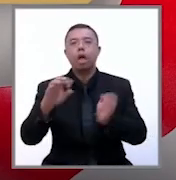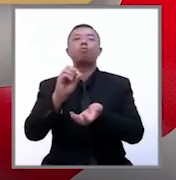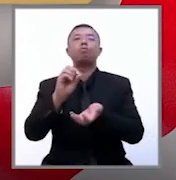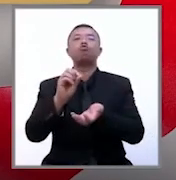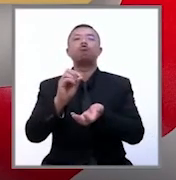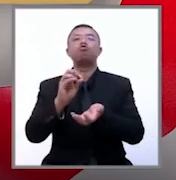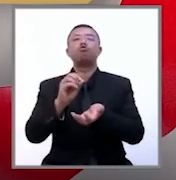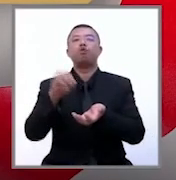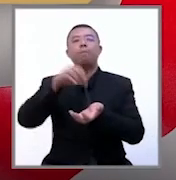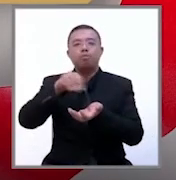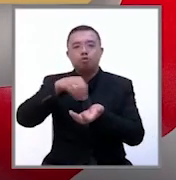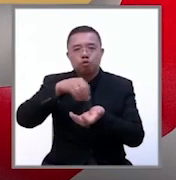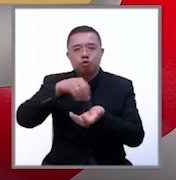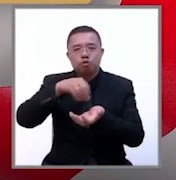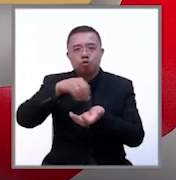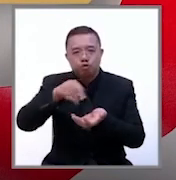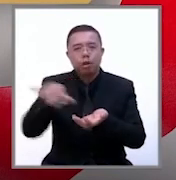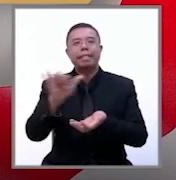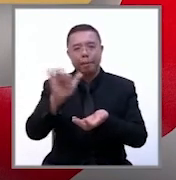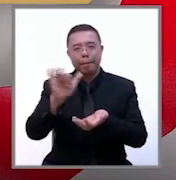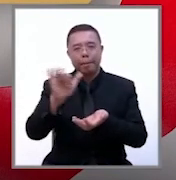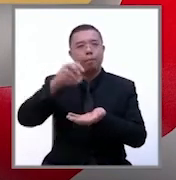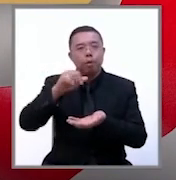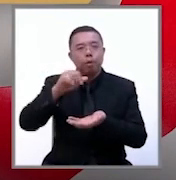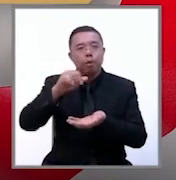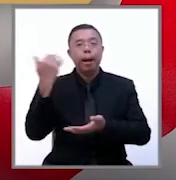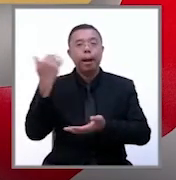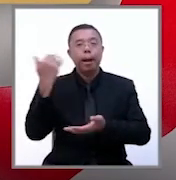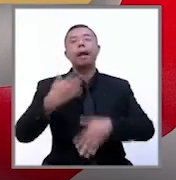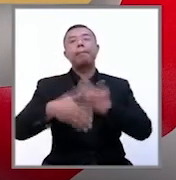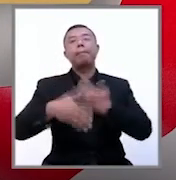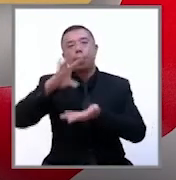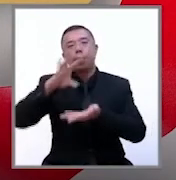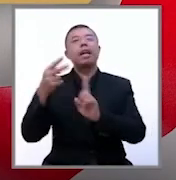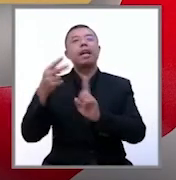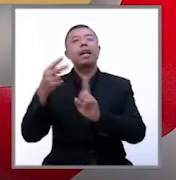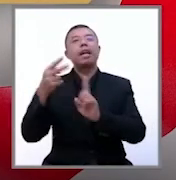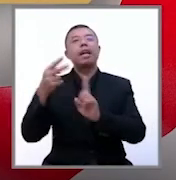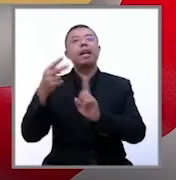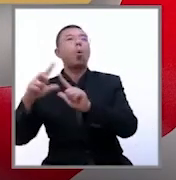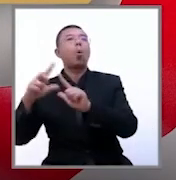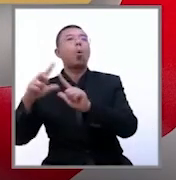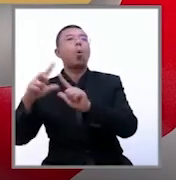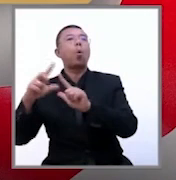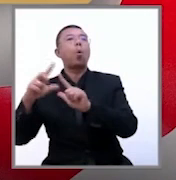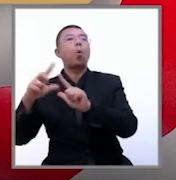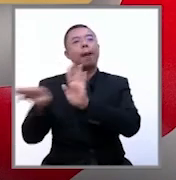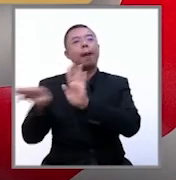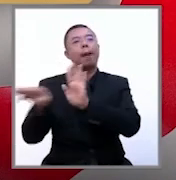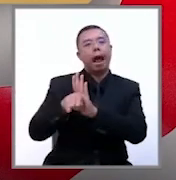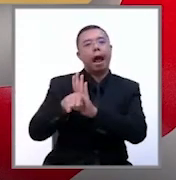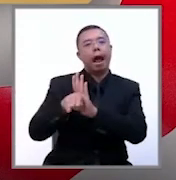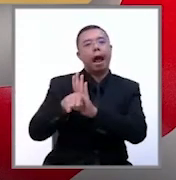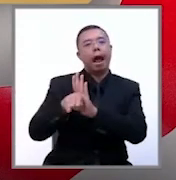kunci makanya kemarin ada Pabrik pupuk di Fakfak ini kunci untuk meningkatkan produktivitas